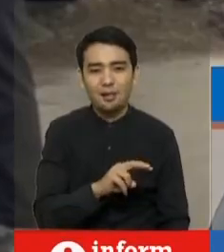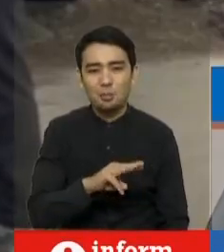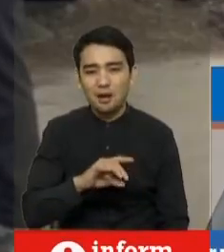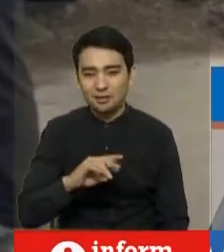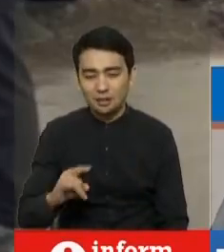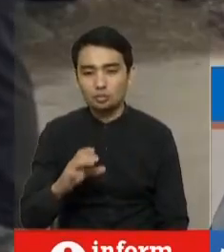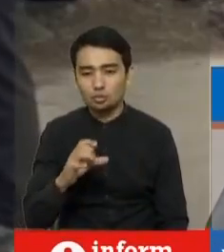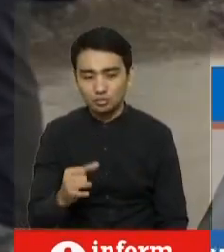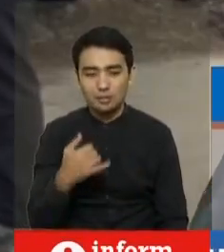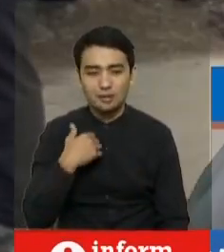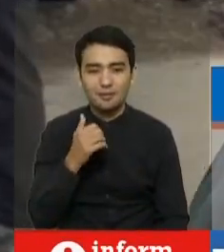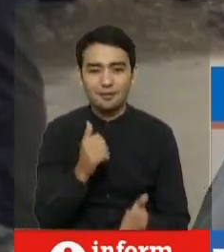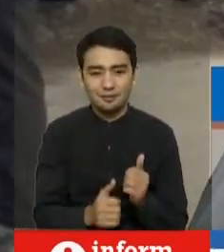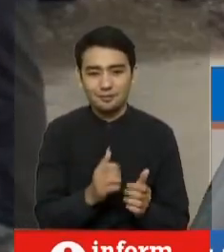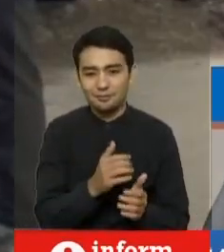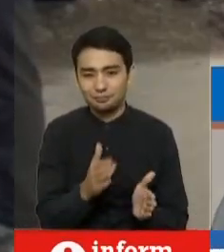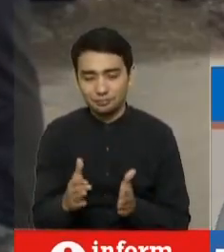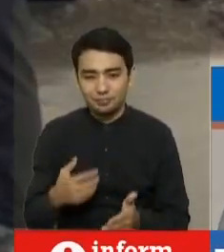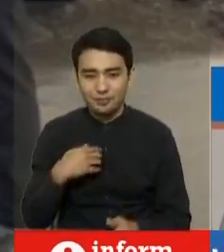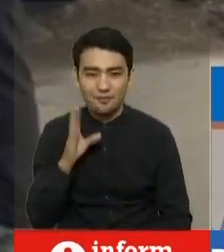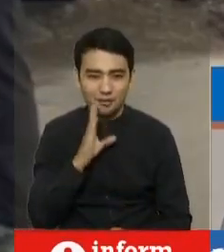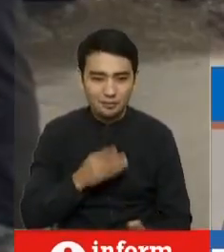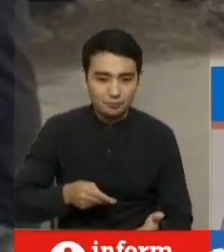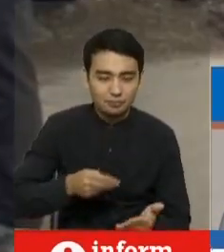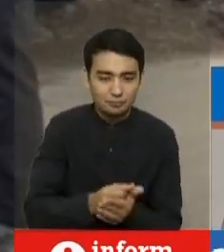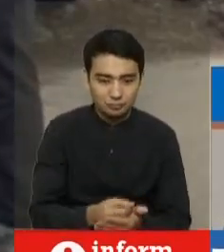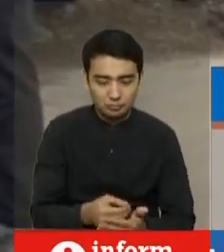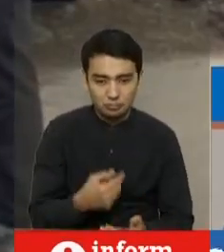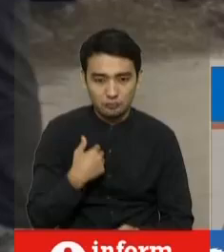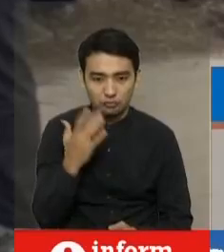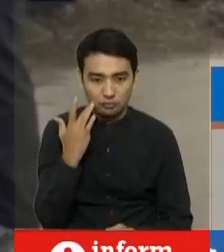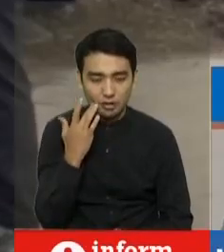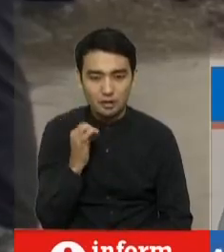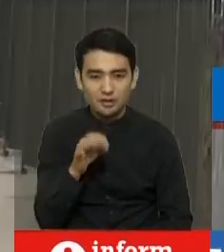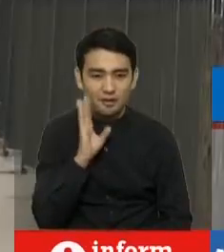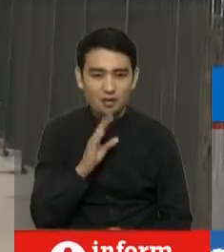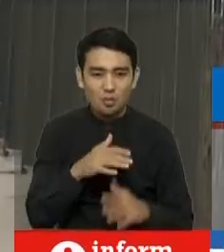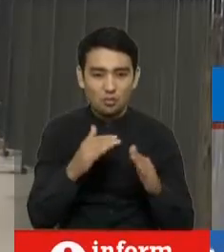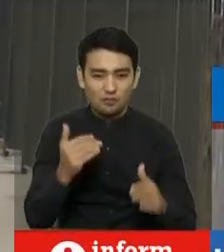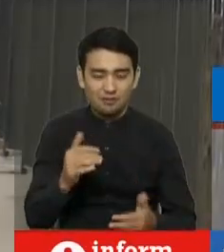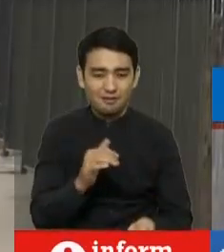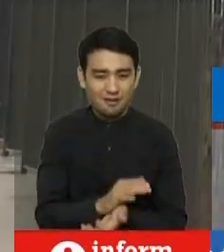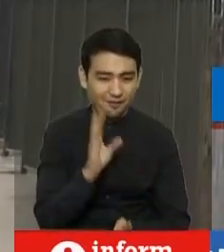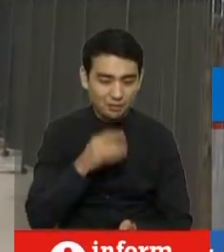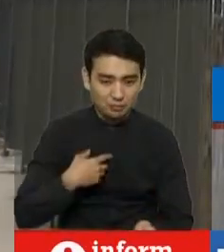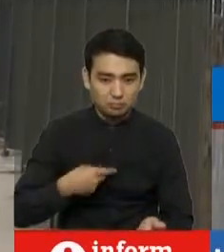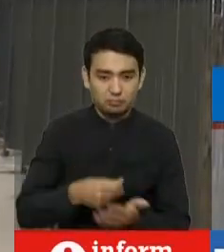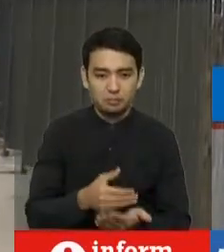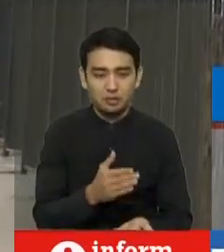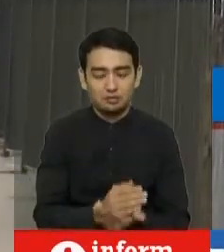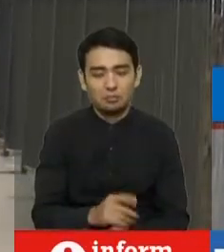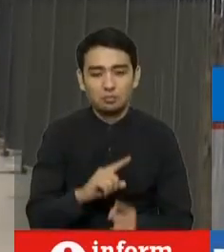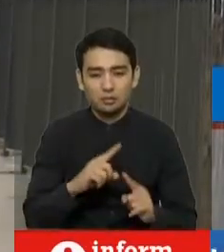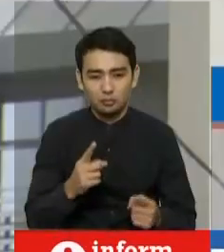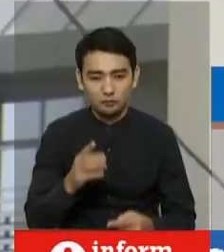оплачиваем регулярно за эту воду, извините, за грязную воду, которая к нам бежит, вот эта горная вода. Ситуацию усугубляет застройка. Воды не